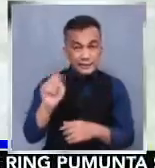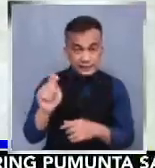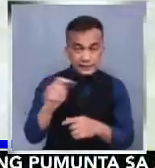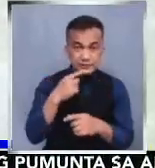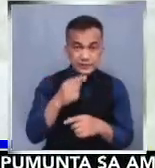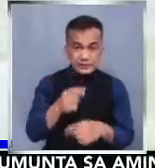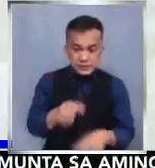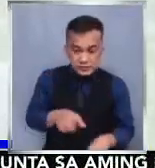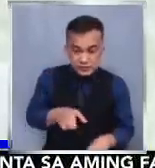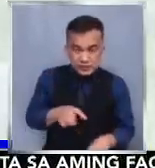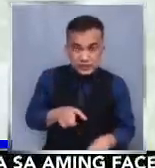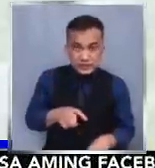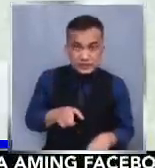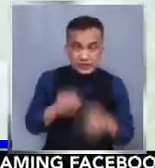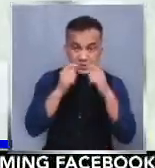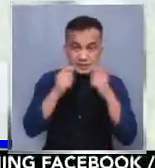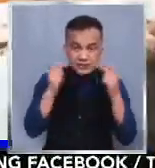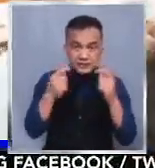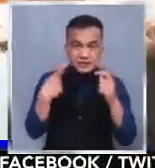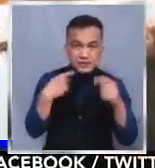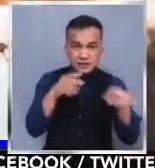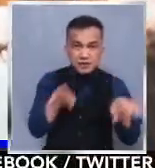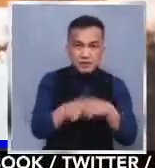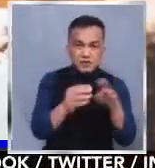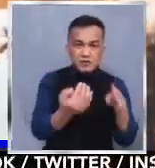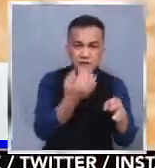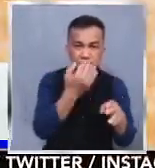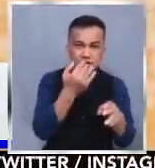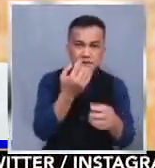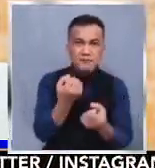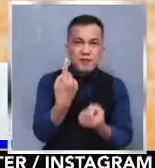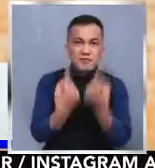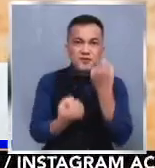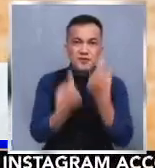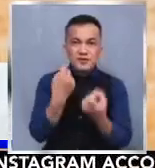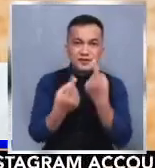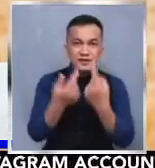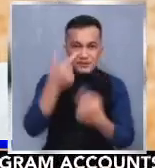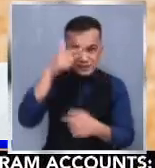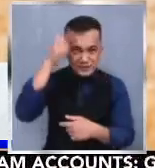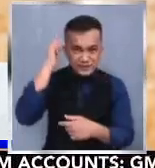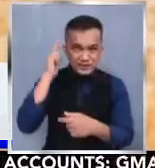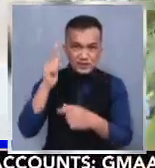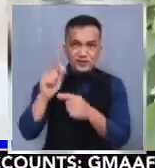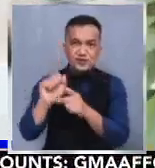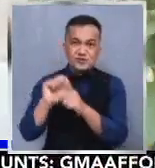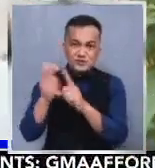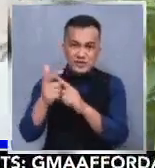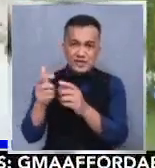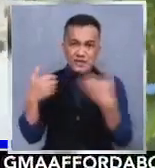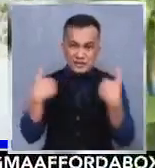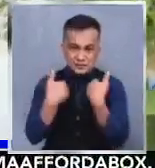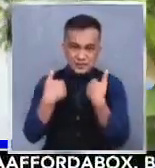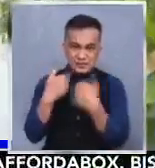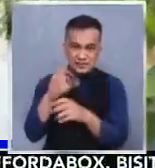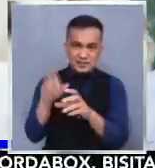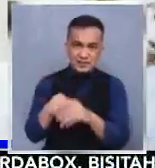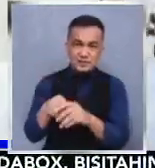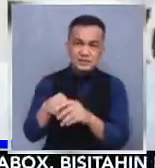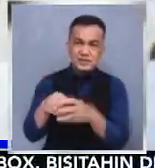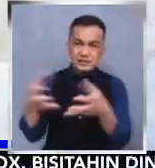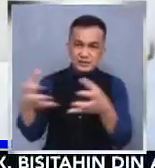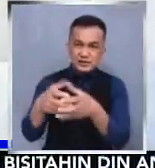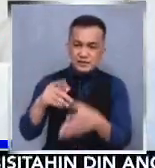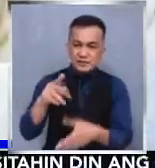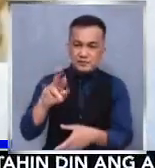tiger ay may similarity sa amoy ng popcorn? Ang mga leon ay mga social animals at kailangan kabilang sa isang pride o sa isang grupo. Ang